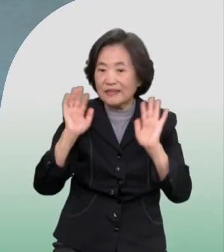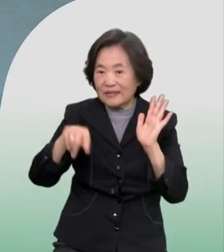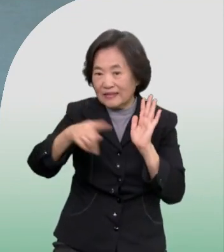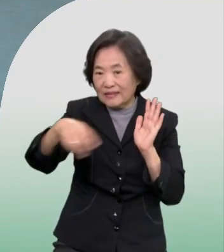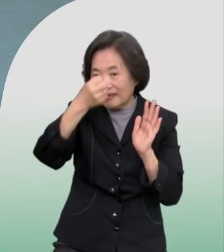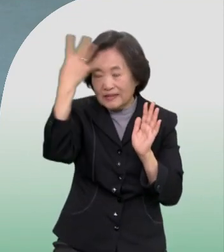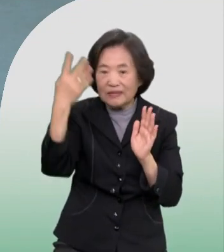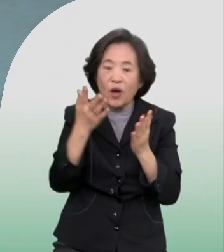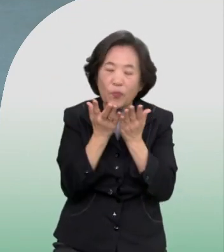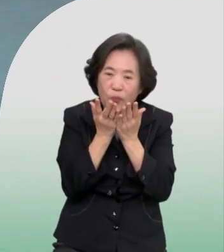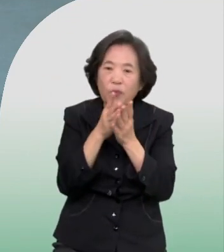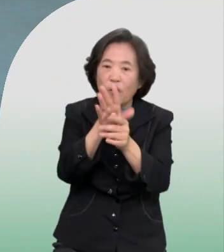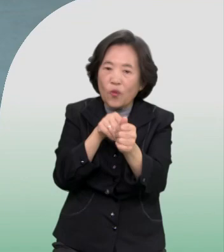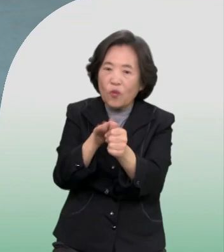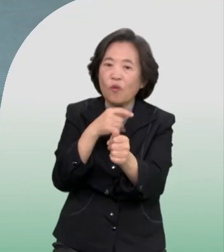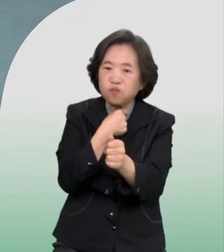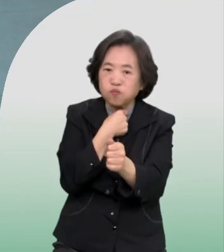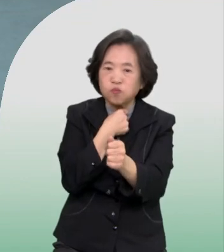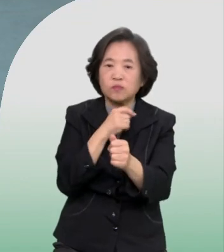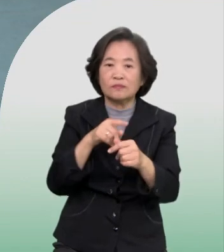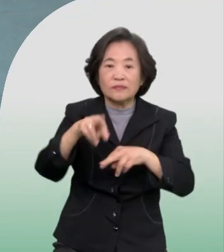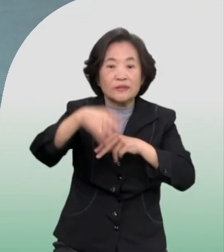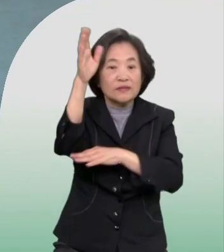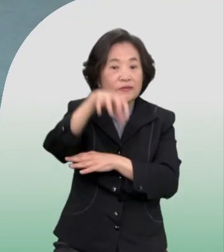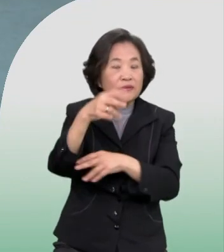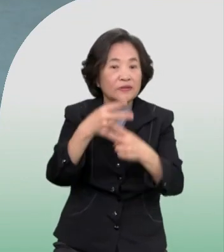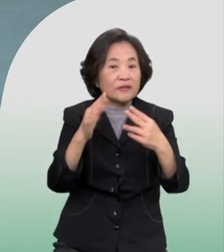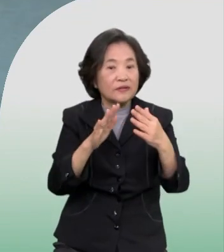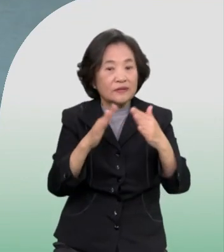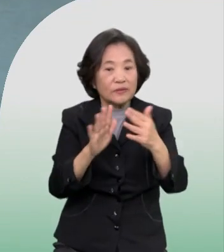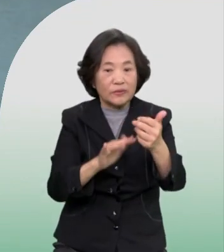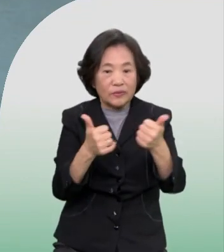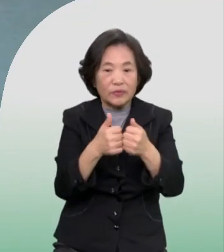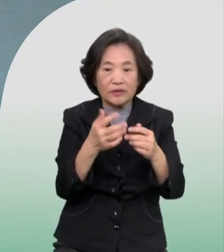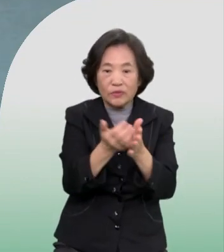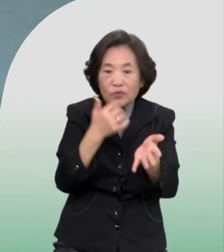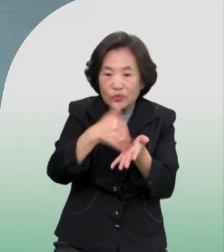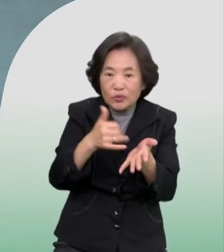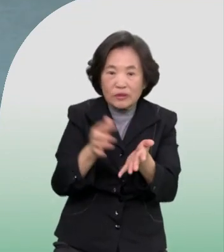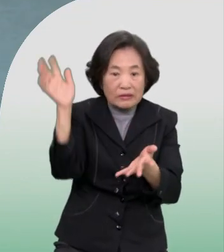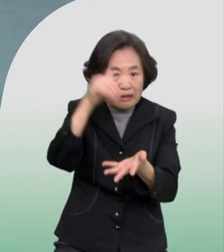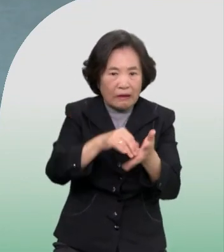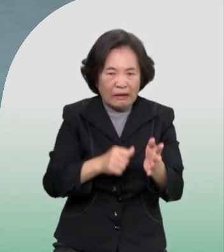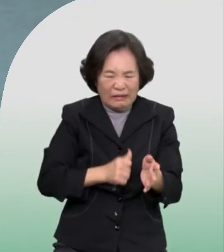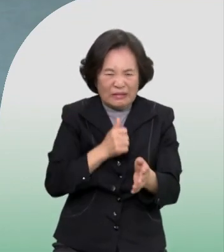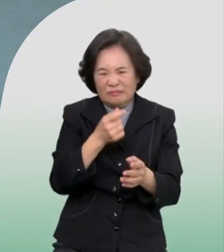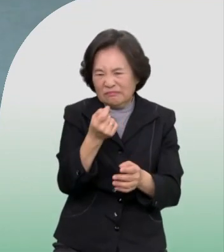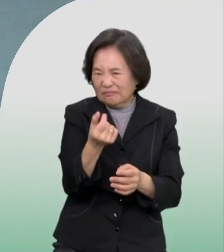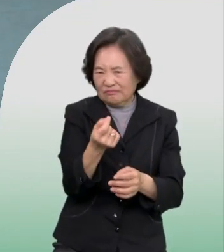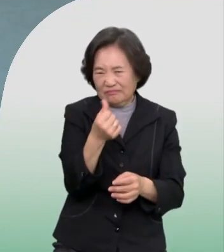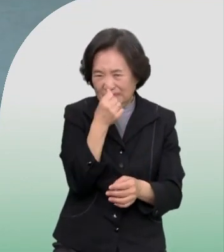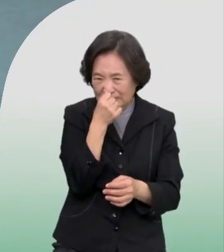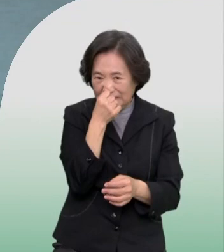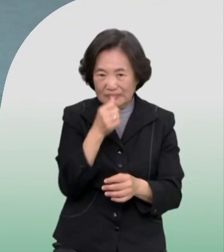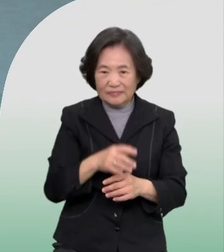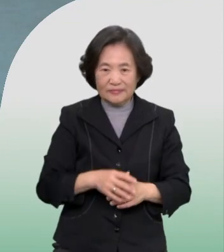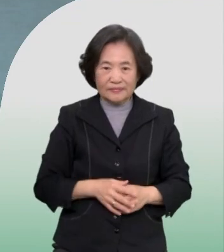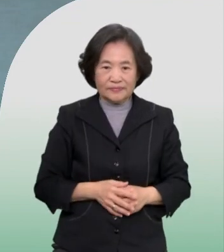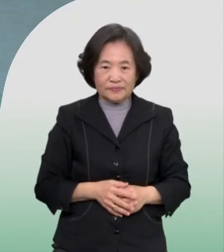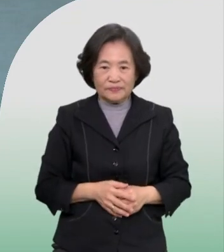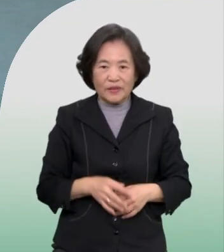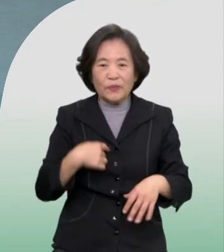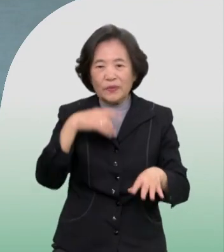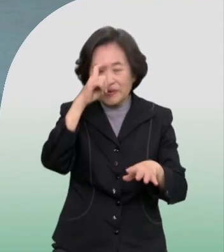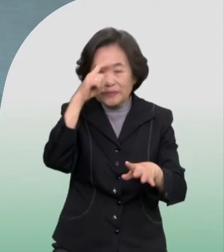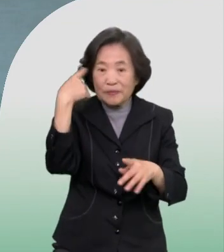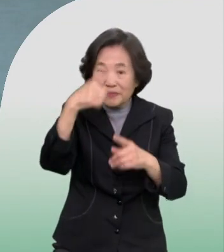哎学起来讲客家，行政院客委会的预算多一下食材啊。啊，莫一拉吼，俺希